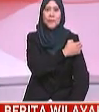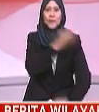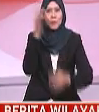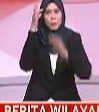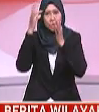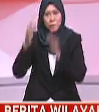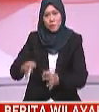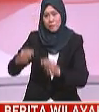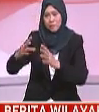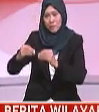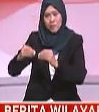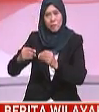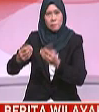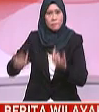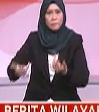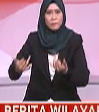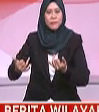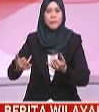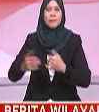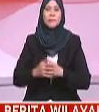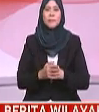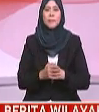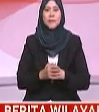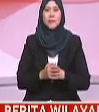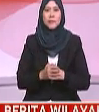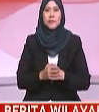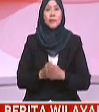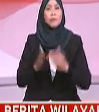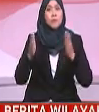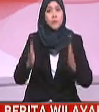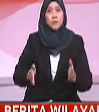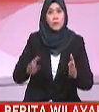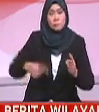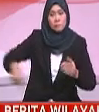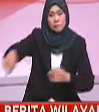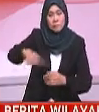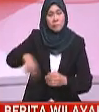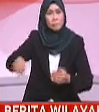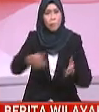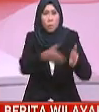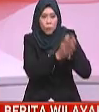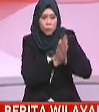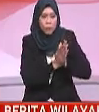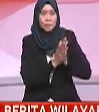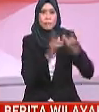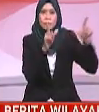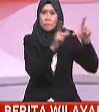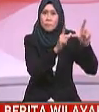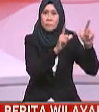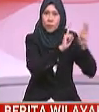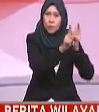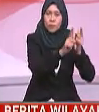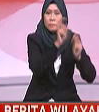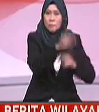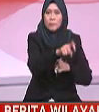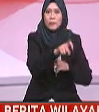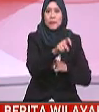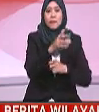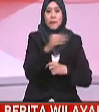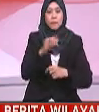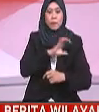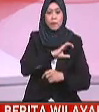keputusan mesyuarat pada hari ini. Mulai hari ini, orang ramai perlu membuat permohonan dan kita akan buat pemantauan